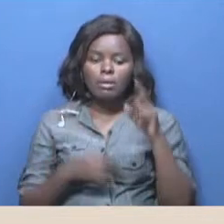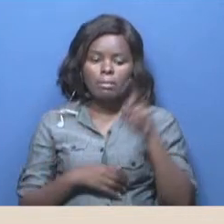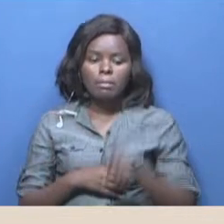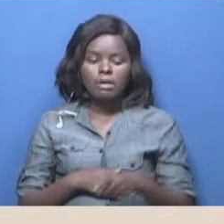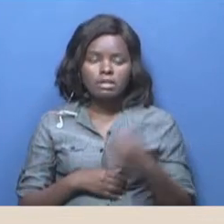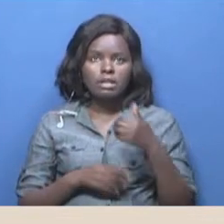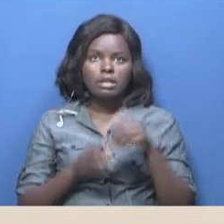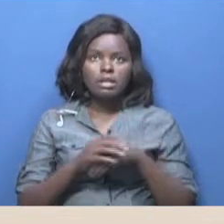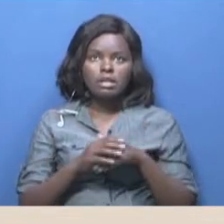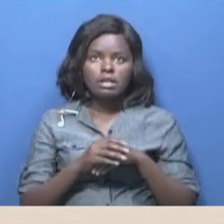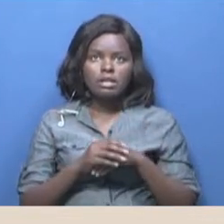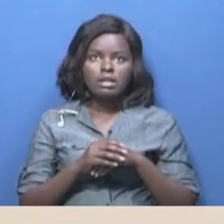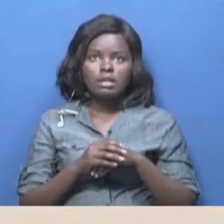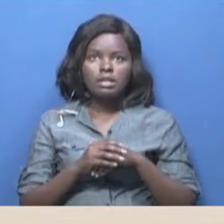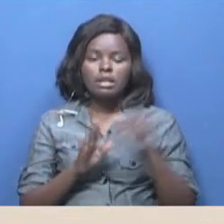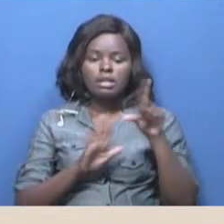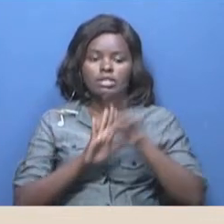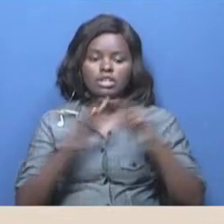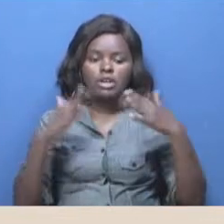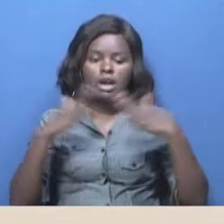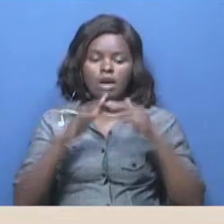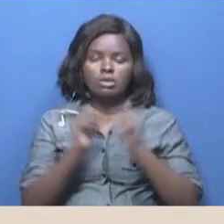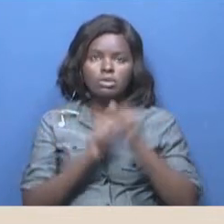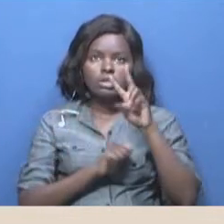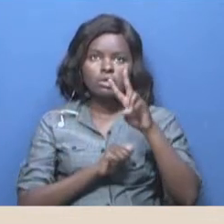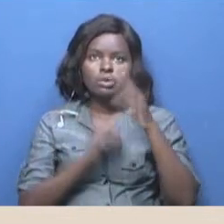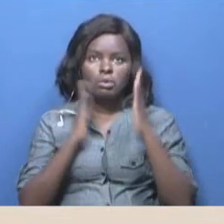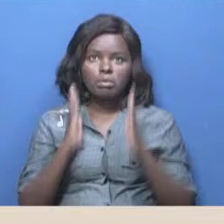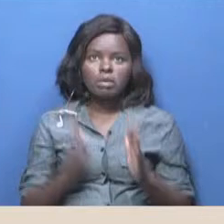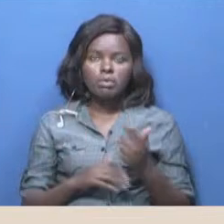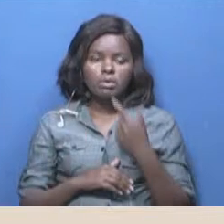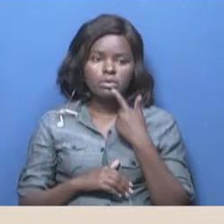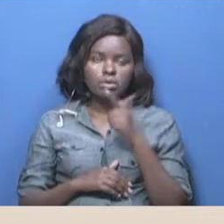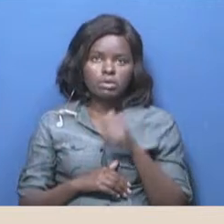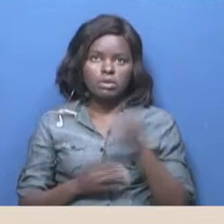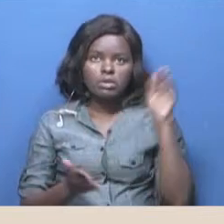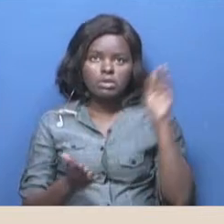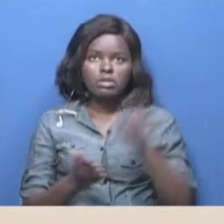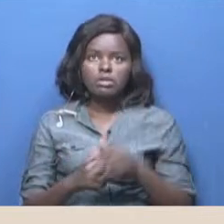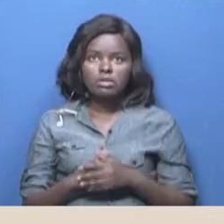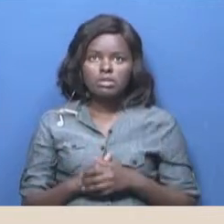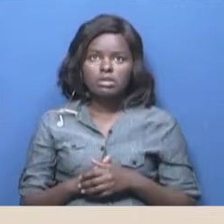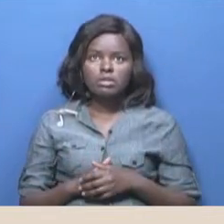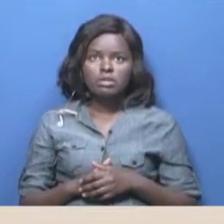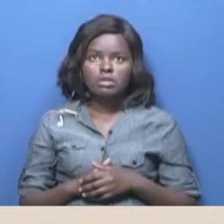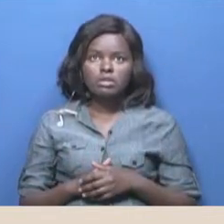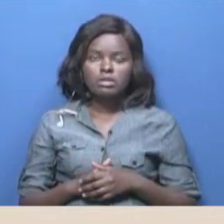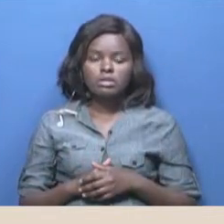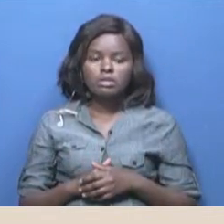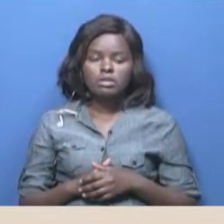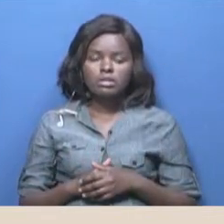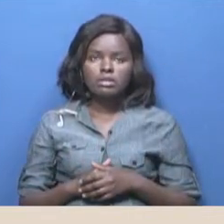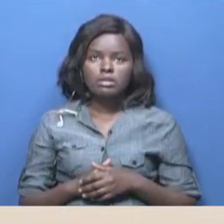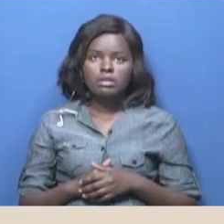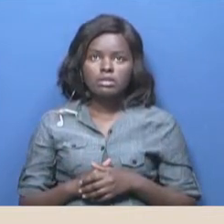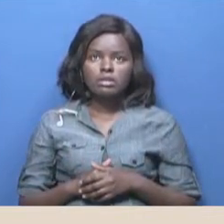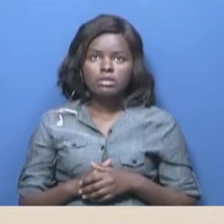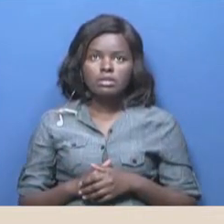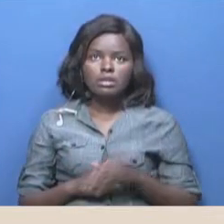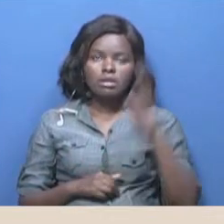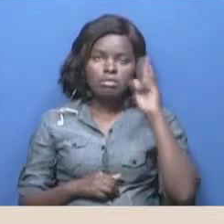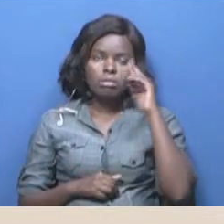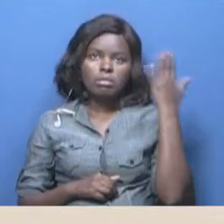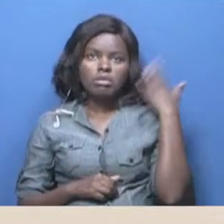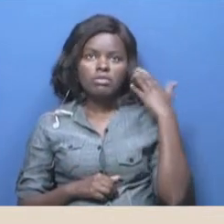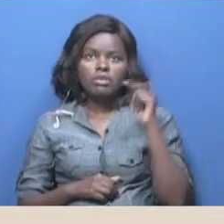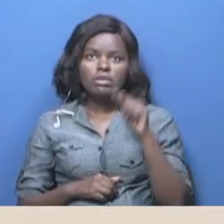magithie kuria Sharia House na aira eri na nigetha kunyihanyihia kana kuhuthia mitaratara ya andu kuhikania tondu ririkane hau kabere